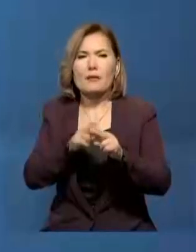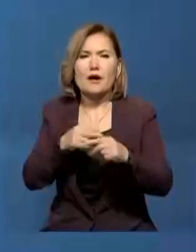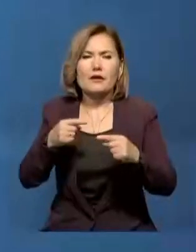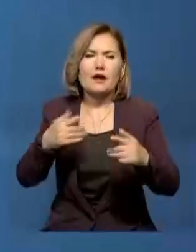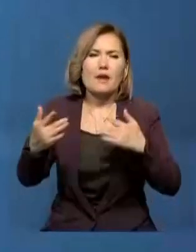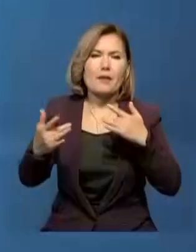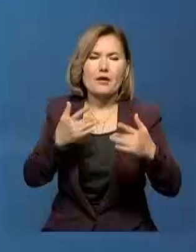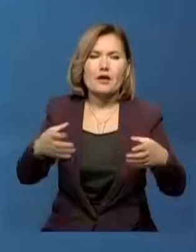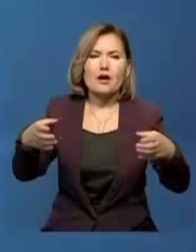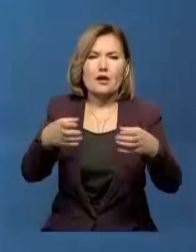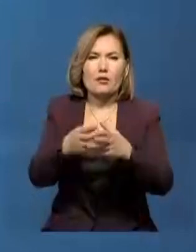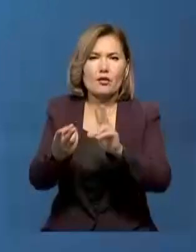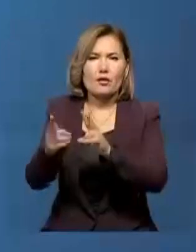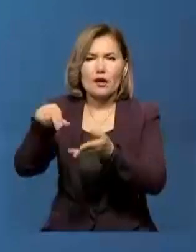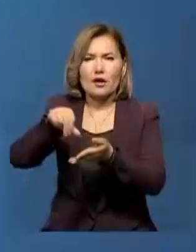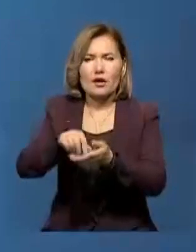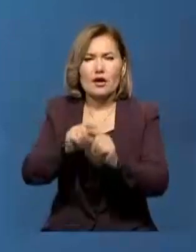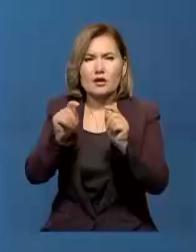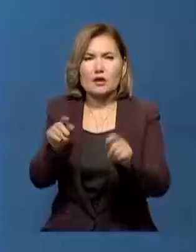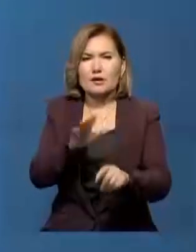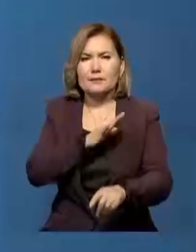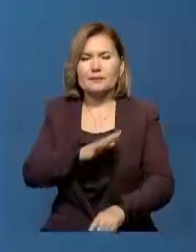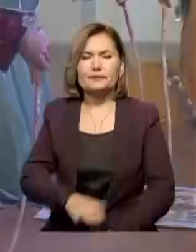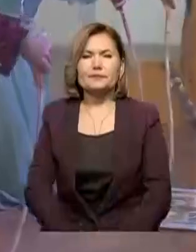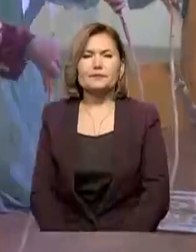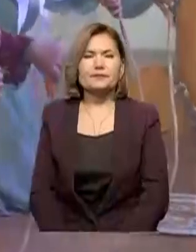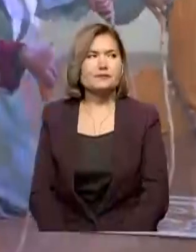және гала-концерт ұйымдастырылды.